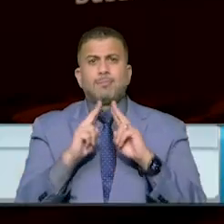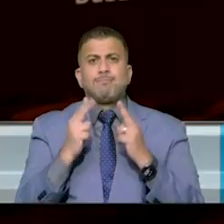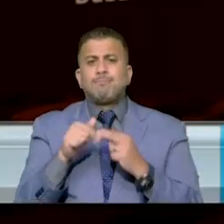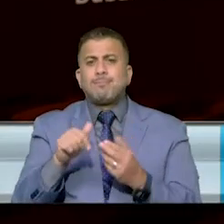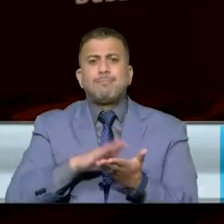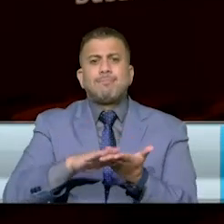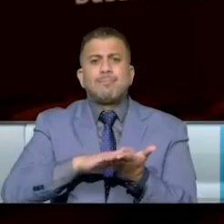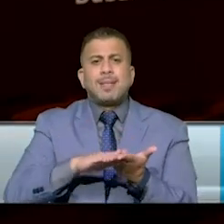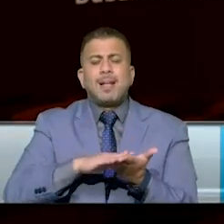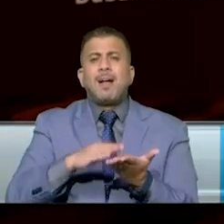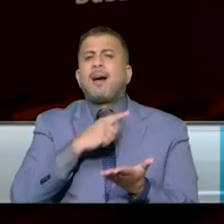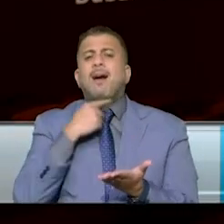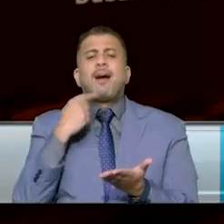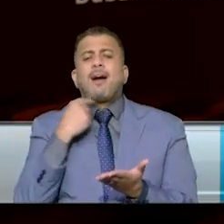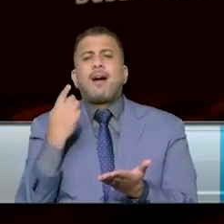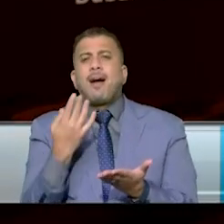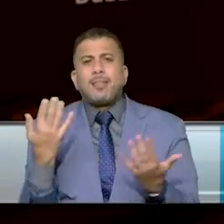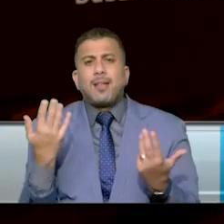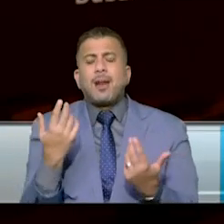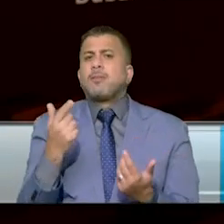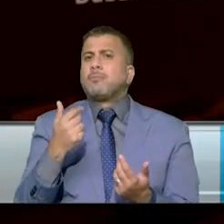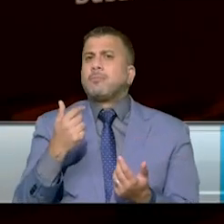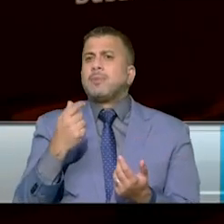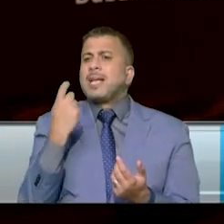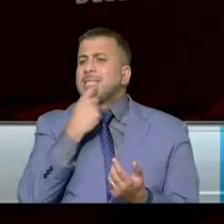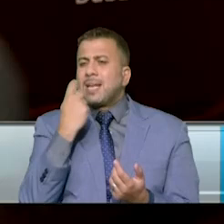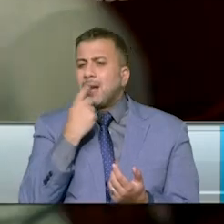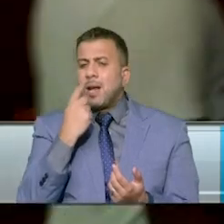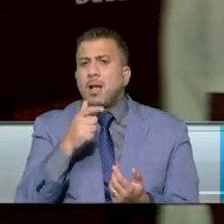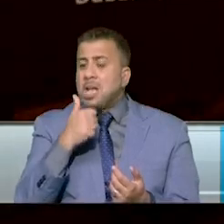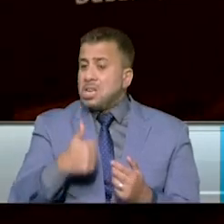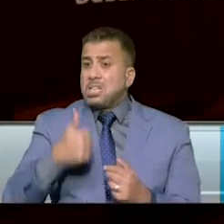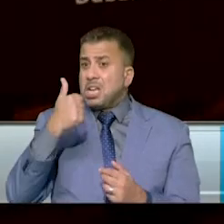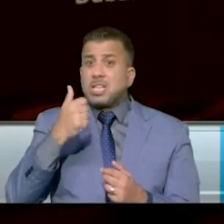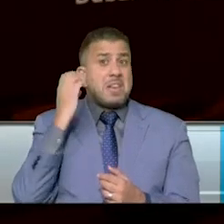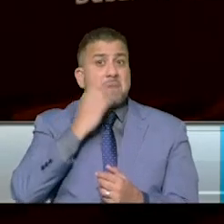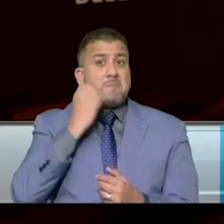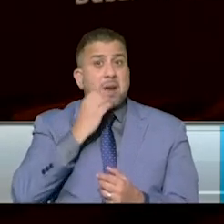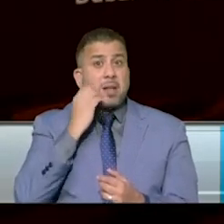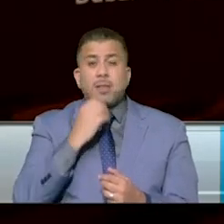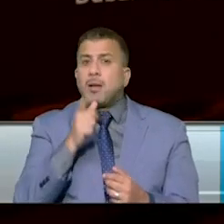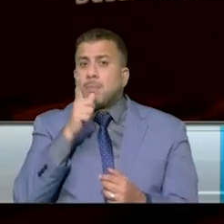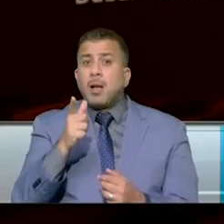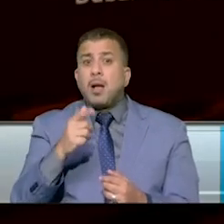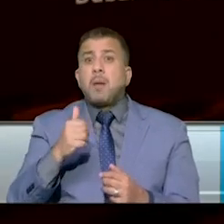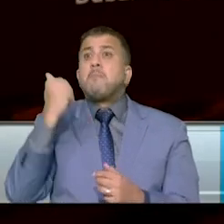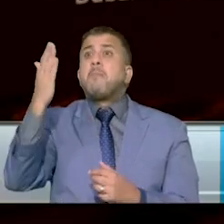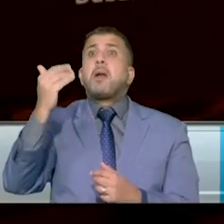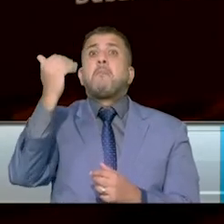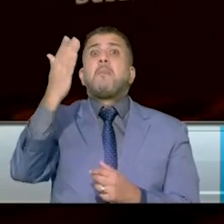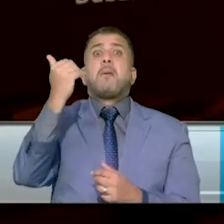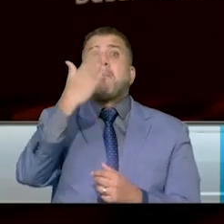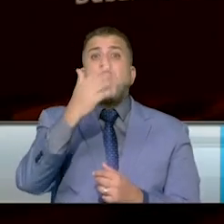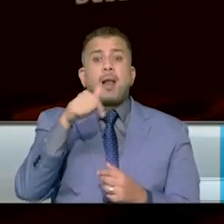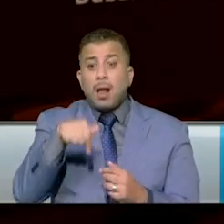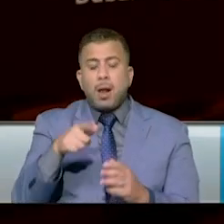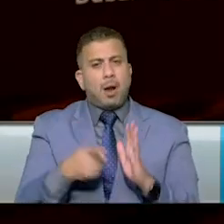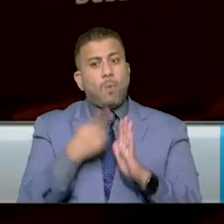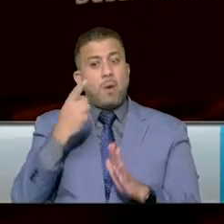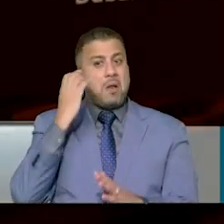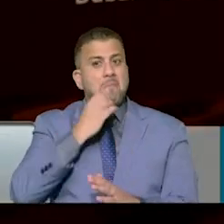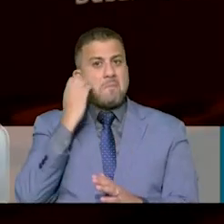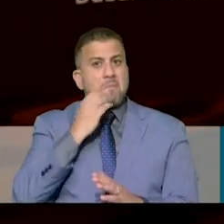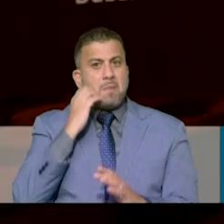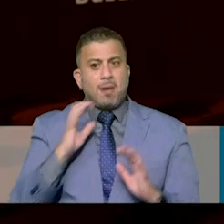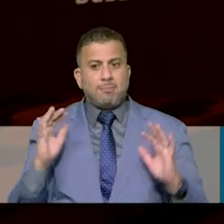الخضراء والمنطقه الزرقاء انجاز غير مسبوق لدوله الامارات حيث ان عاده يعقد في اماكن خارج هذه المناطق لمؤتمر